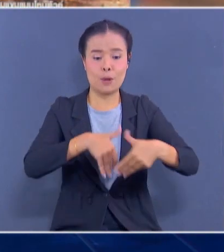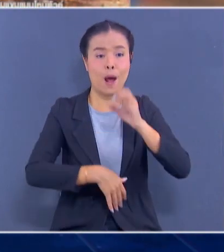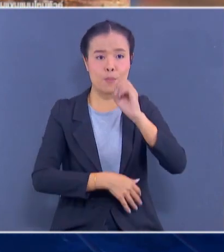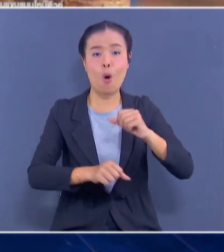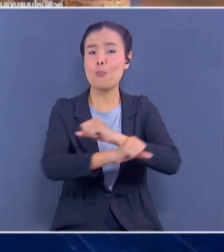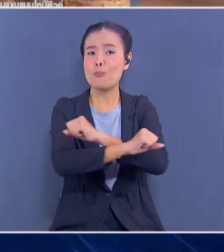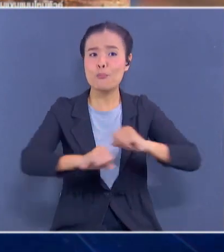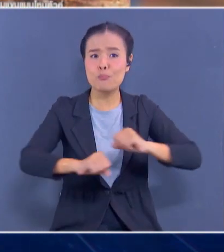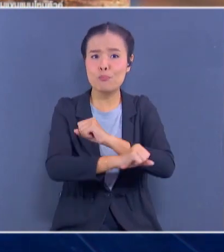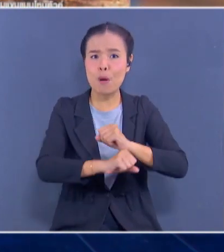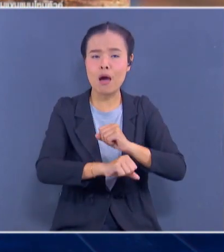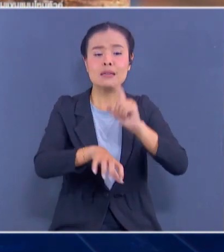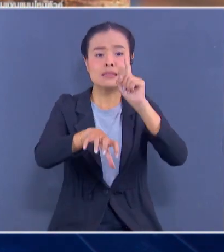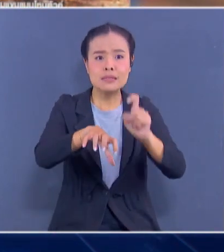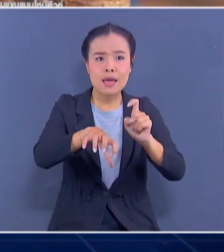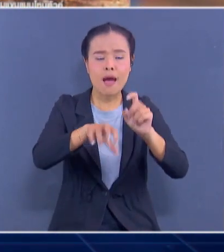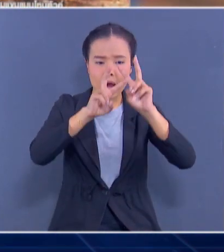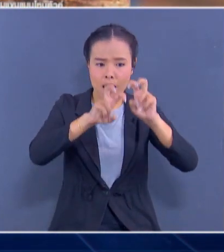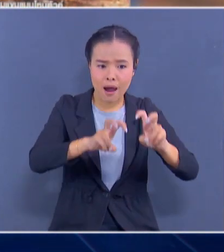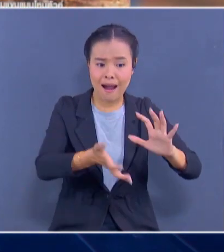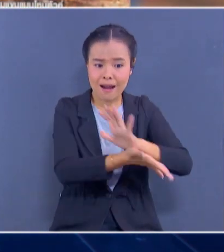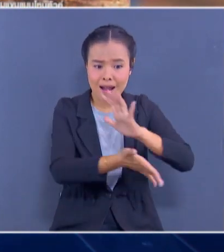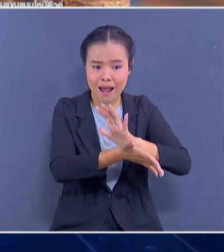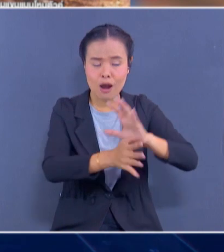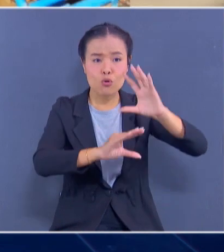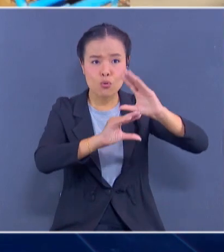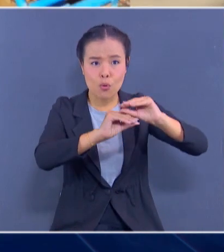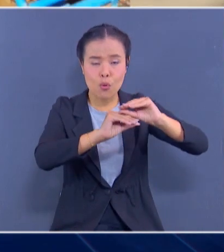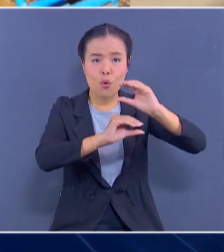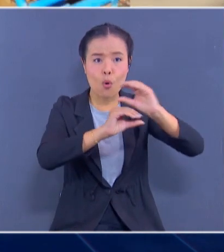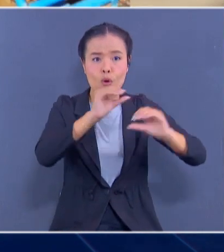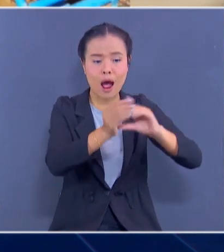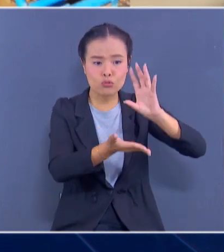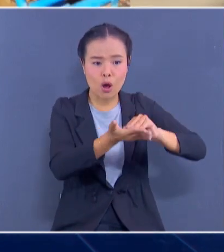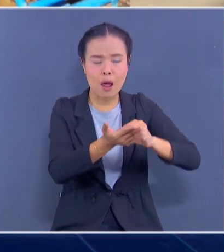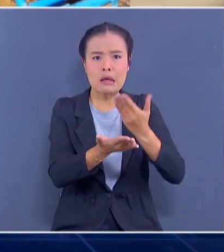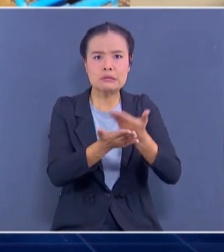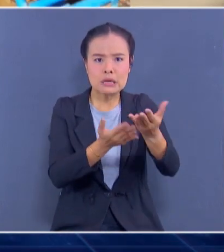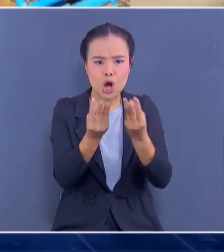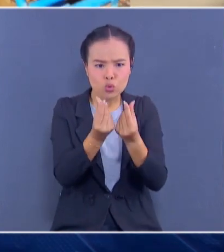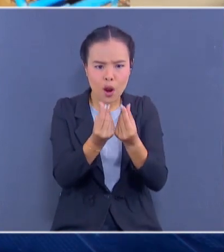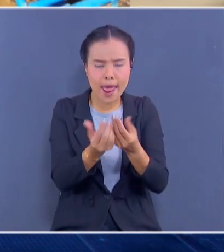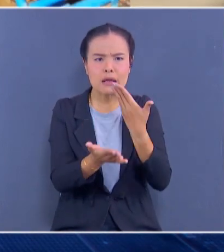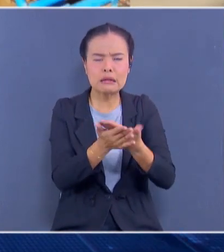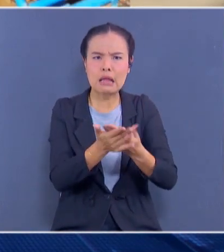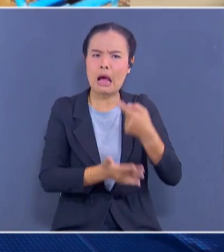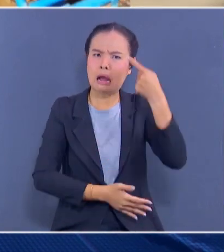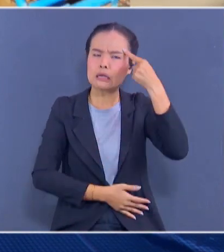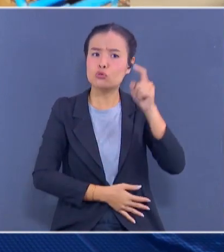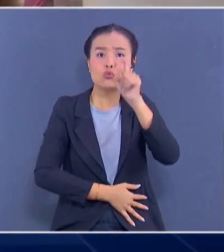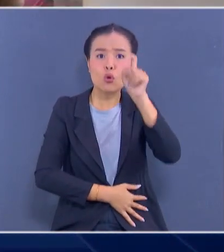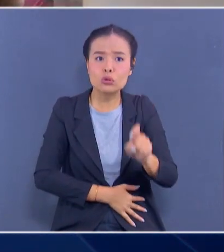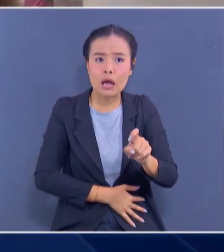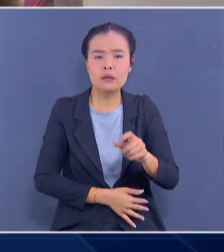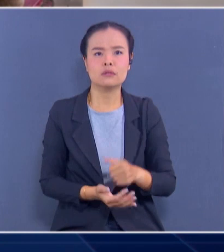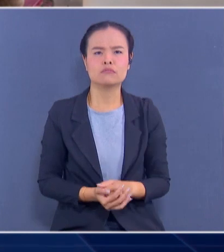งว่าเครื่องออกกำลังกายชำรุดก็ไปค้นหาเอกสารโครงการมาก็เลยมาเห็นตัวเลขการจัดซื้อจัดจ้างนี่แหละก็สงสัยอยู่เหมือนกันครับนาย